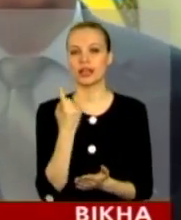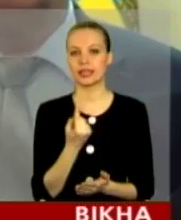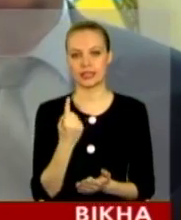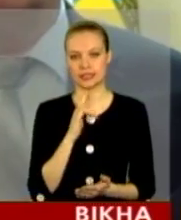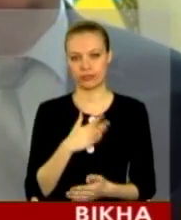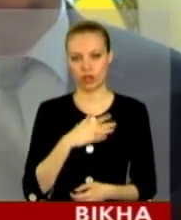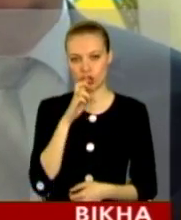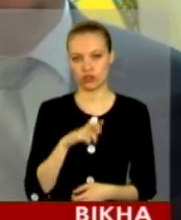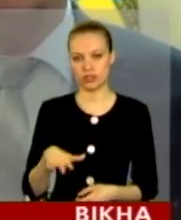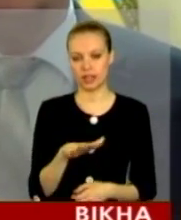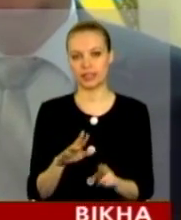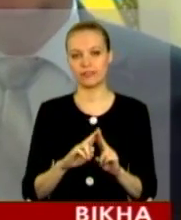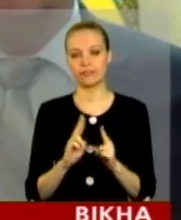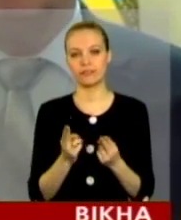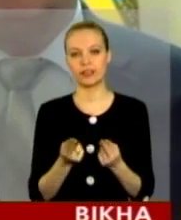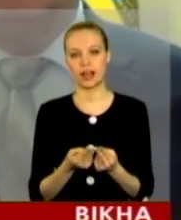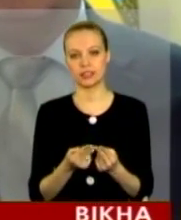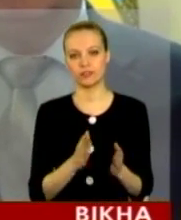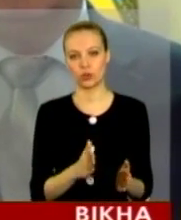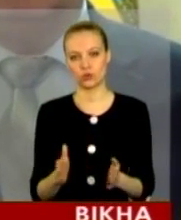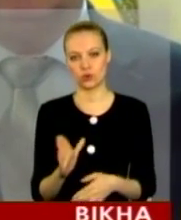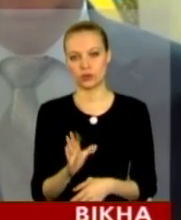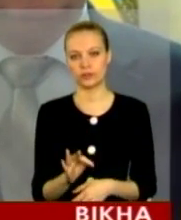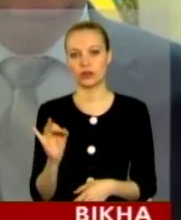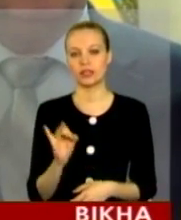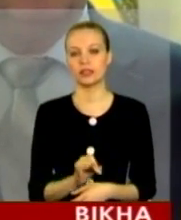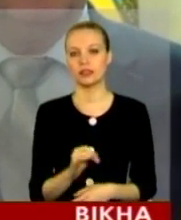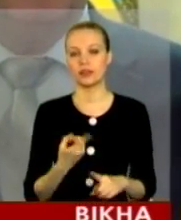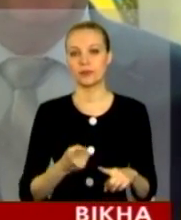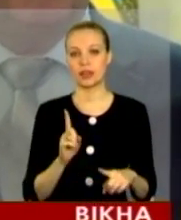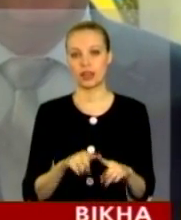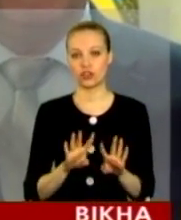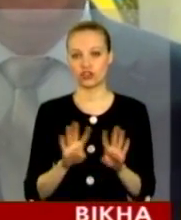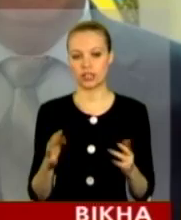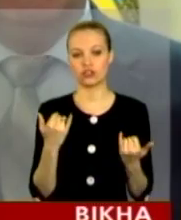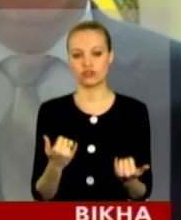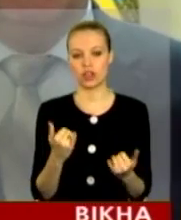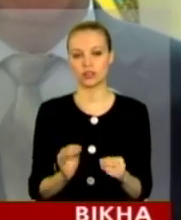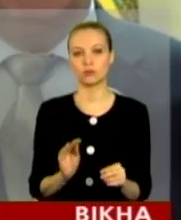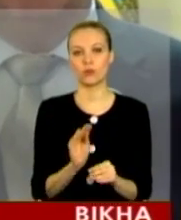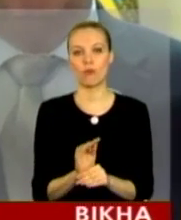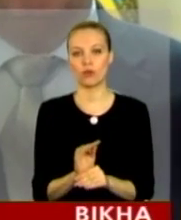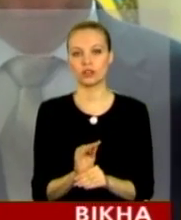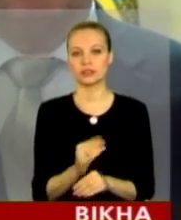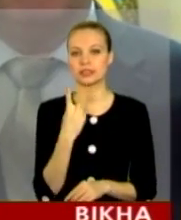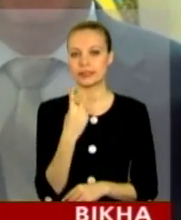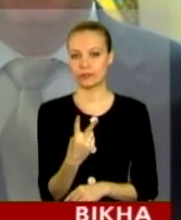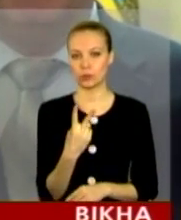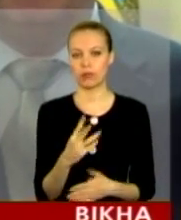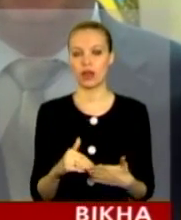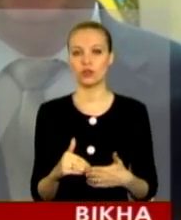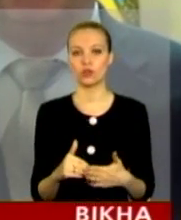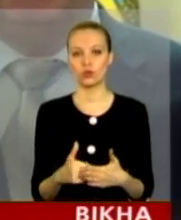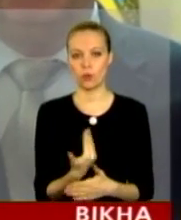нашей страны, федеративное устройство. И эта шеренга сегодня пополнится 2